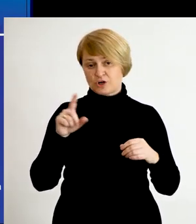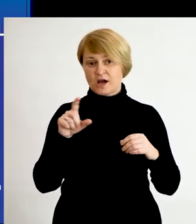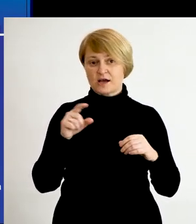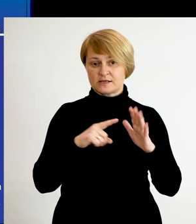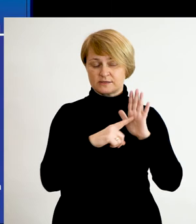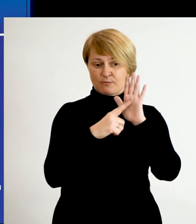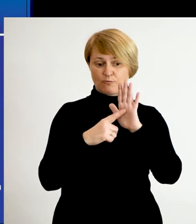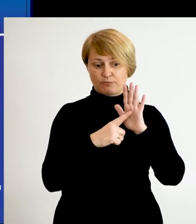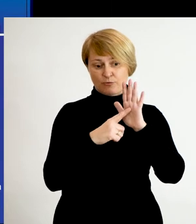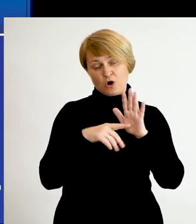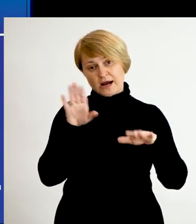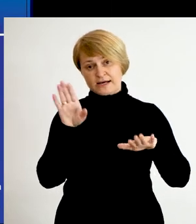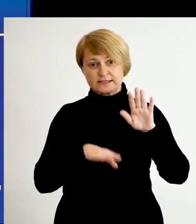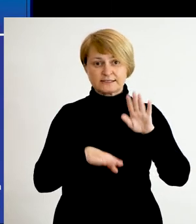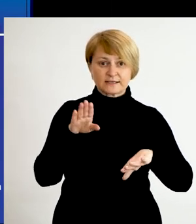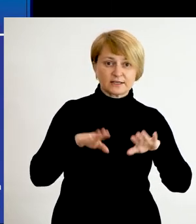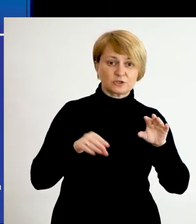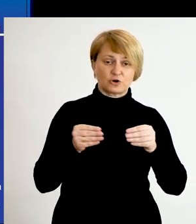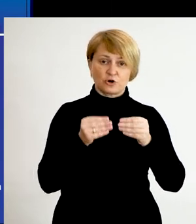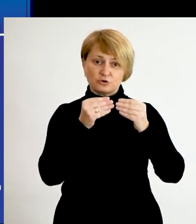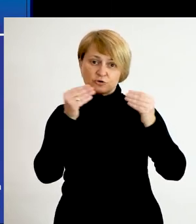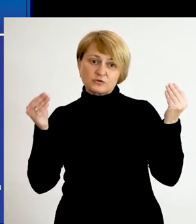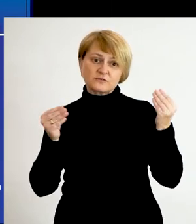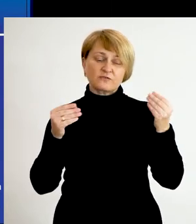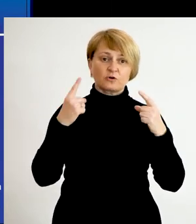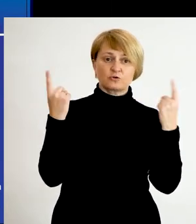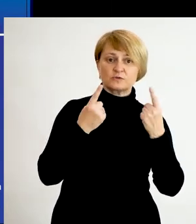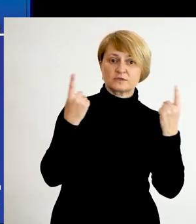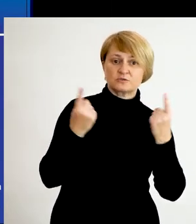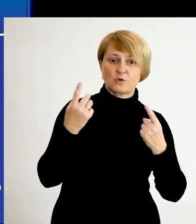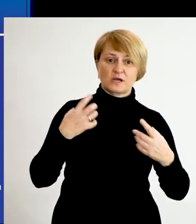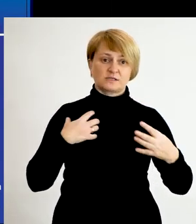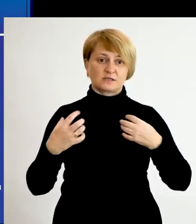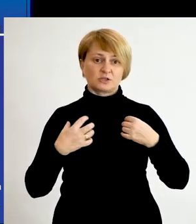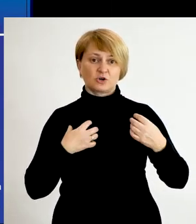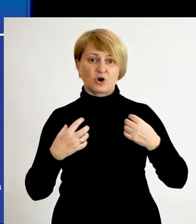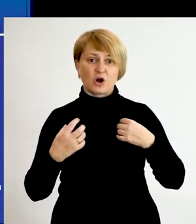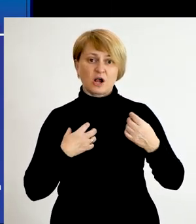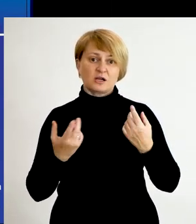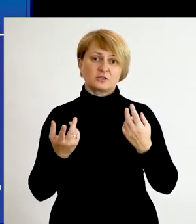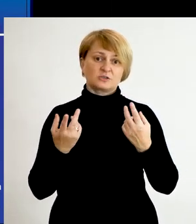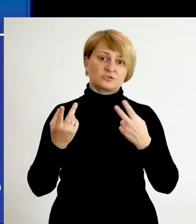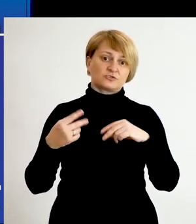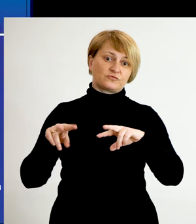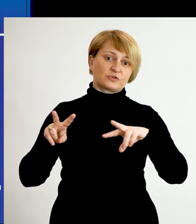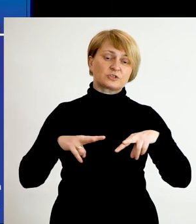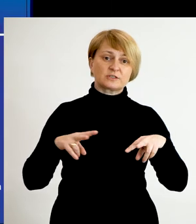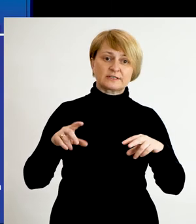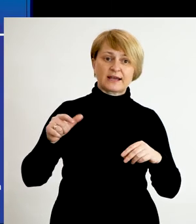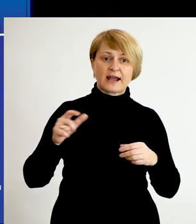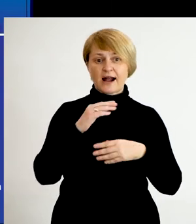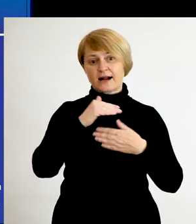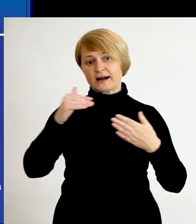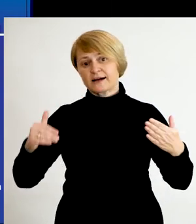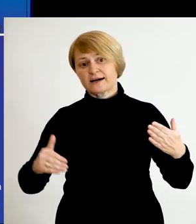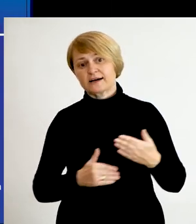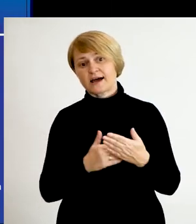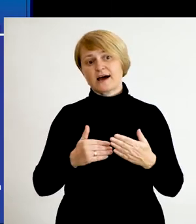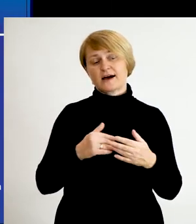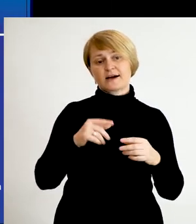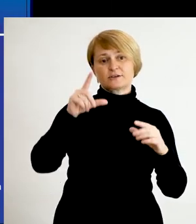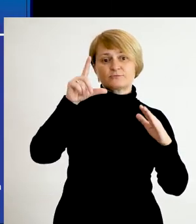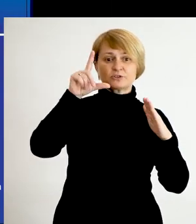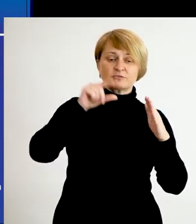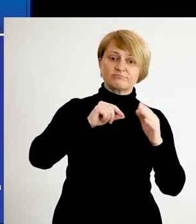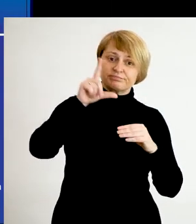czas pokaże, w zależności od rozwoju sytuacji gospodarczej, czy powrócimy jako kraj na ścieżkę wzrostu gospodarczego, czy